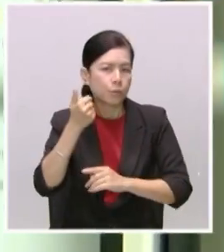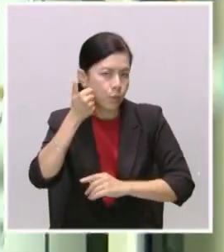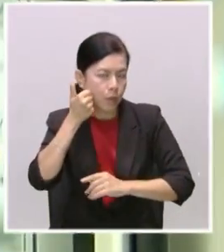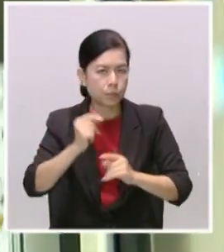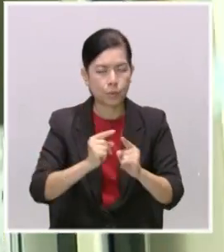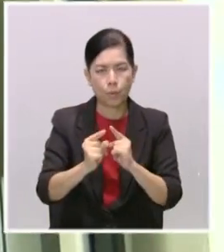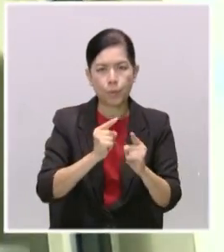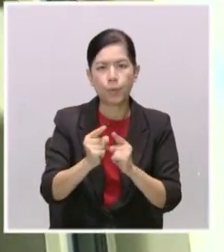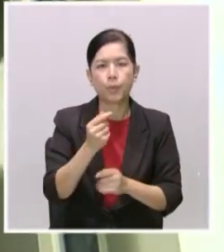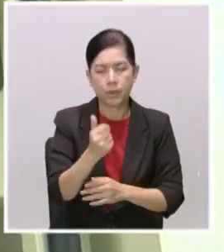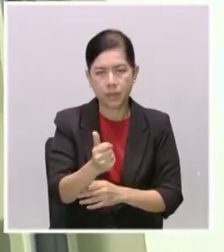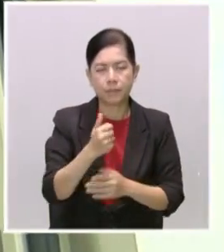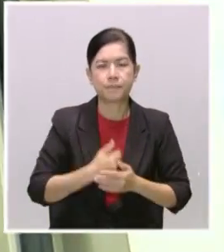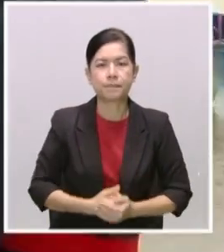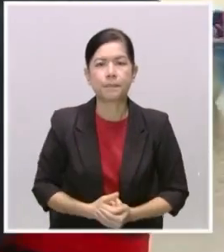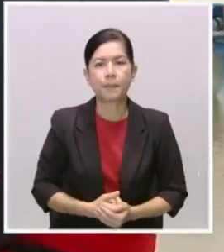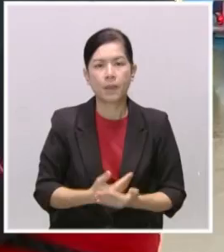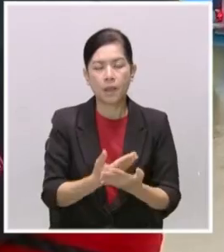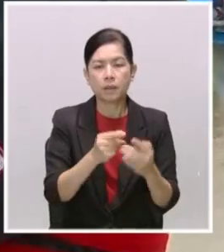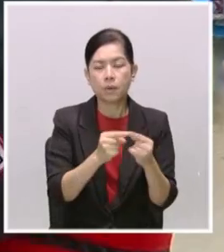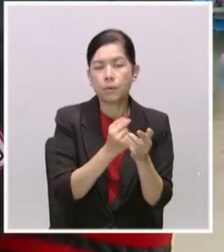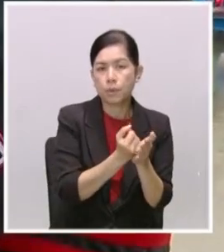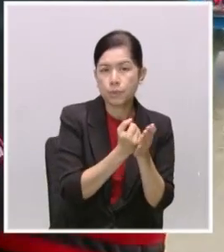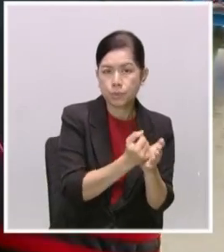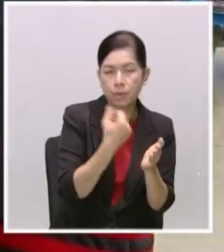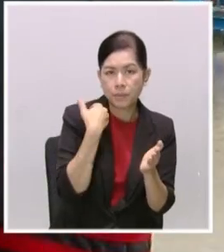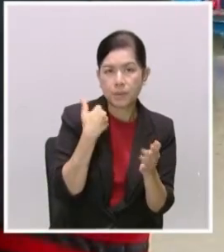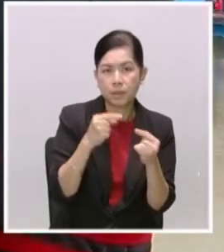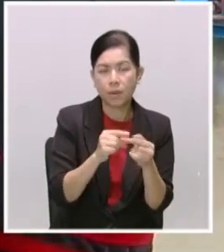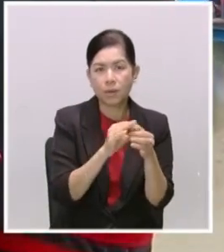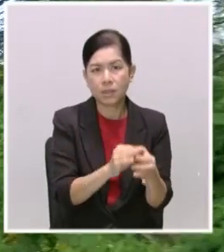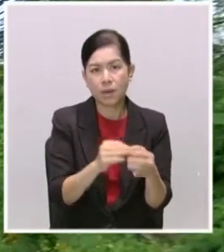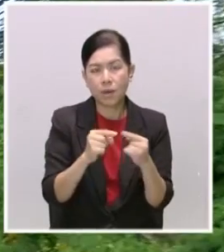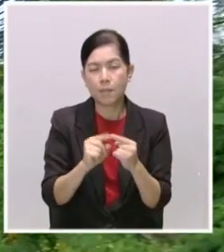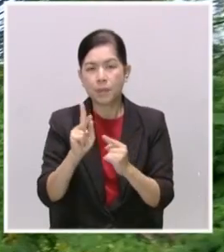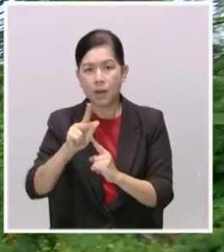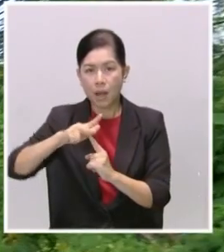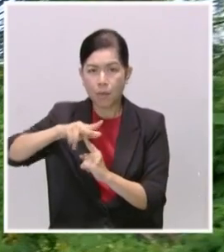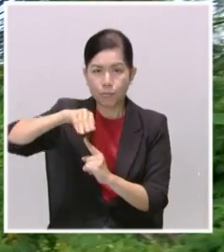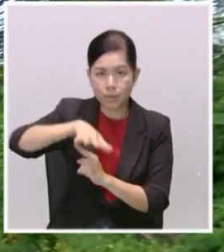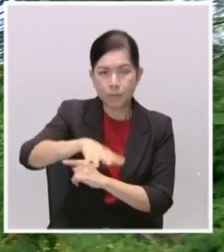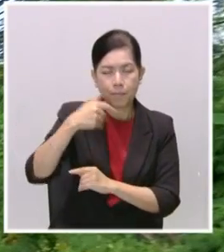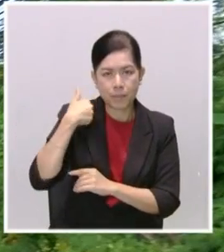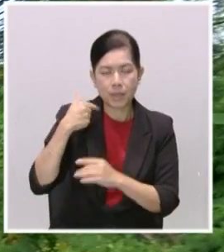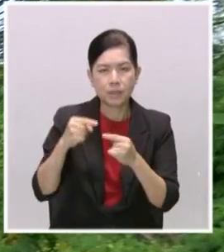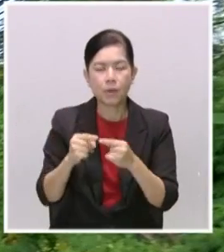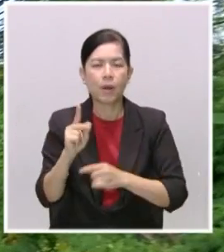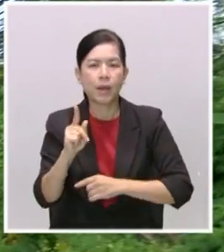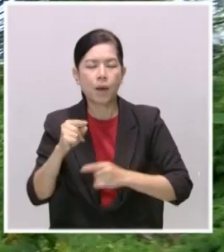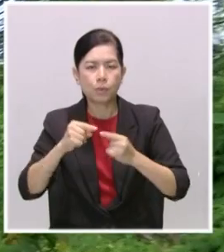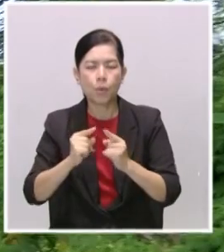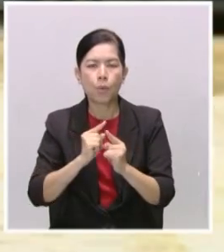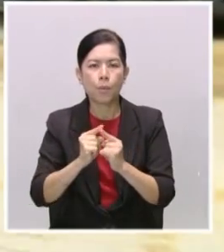ร้อมเคียงคู่คนไทยทุกที่ทุกเวลารวมถึงได้ช่วยกระจายสัญญาณให้ทีมข่าว TNN ได้รายงานข่าวนอกพื้นที่ได้อย่างสะดวกรวดเร็วด้วยครับ